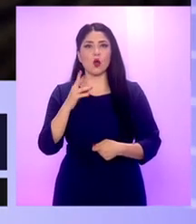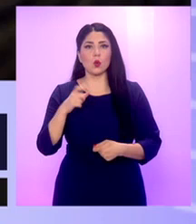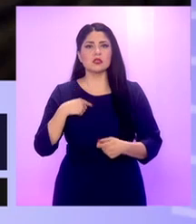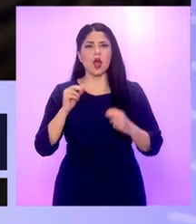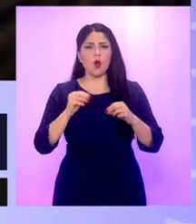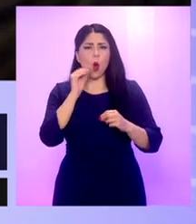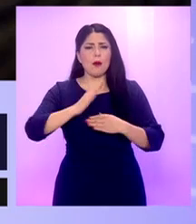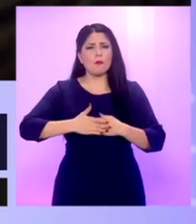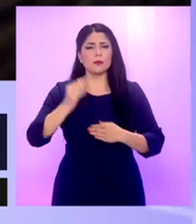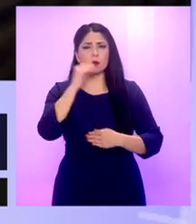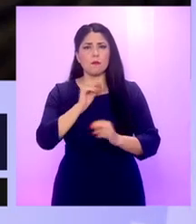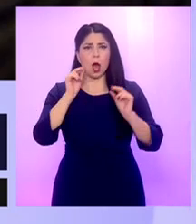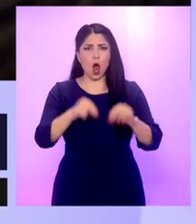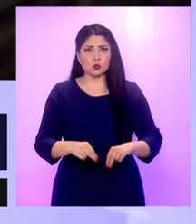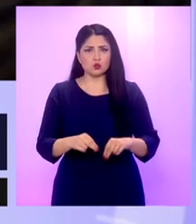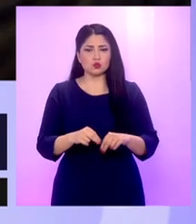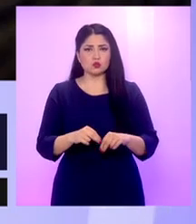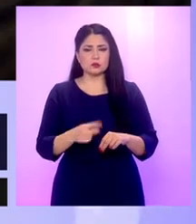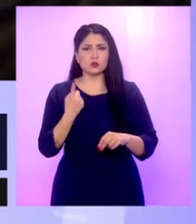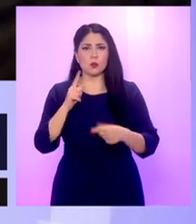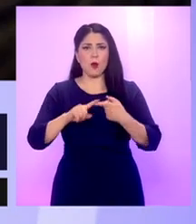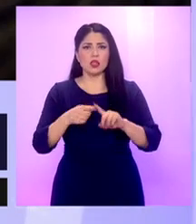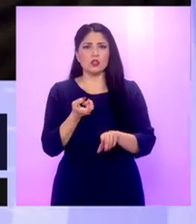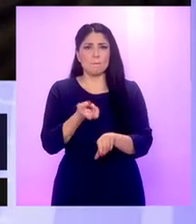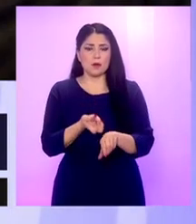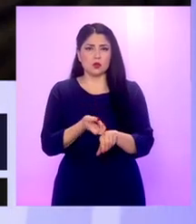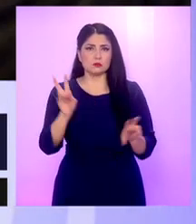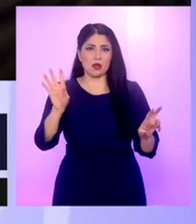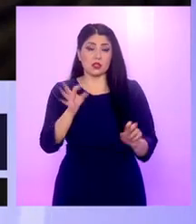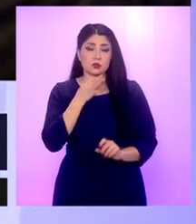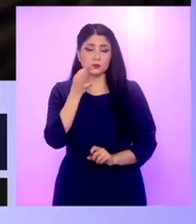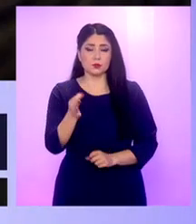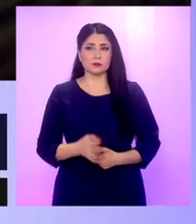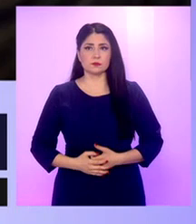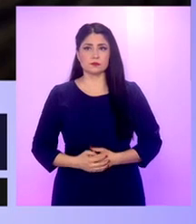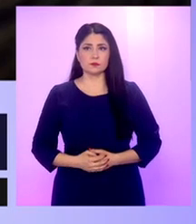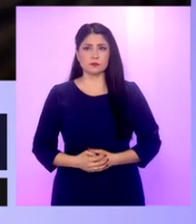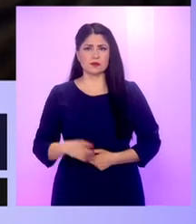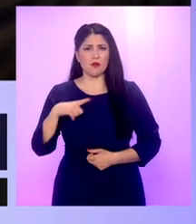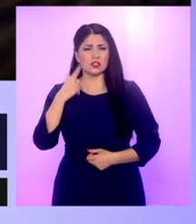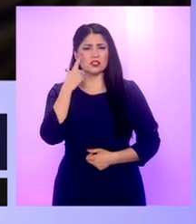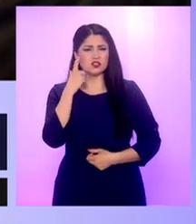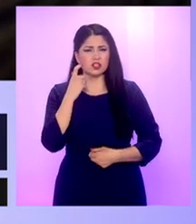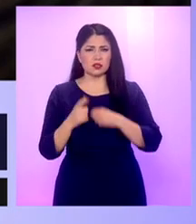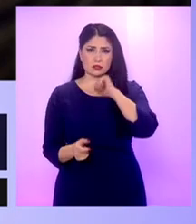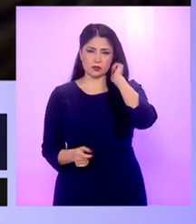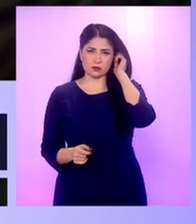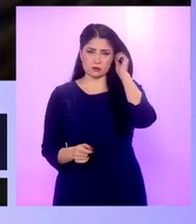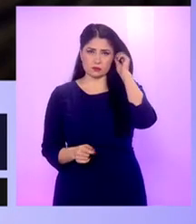bun într-un politician prost. Au fost încercări de